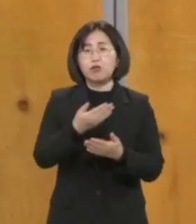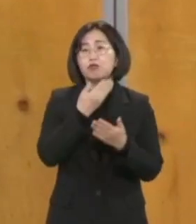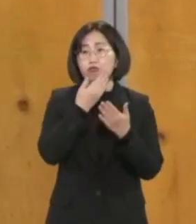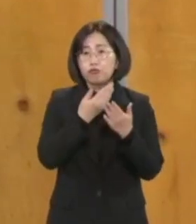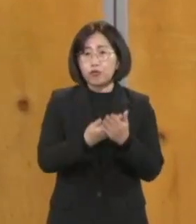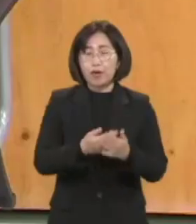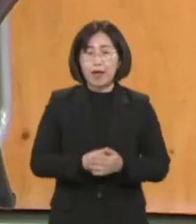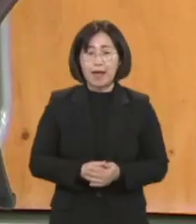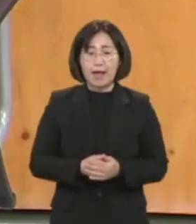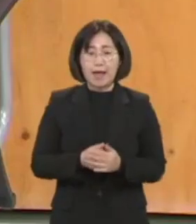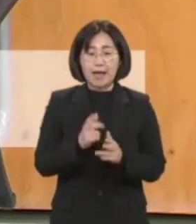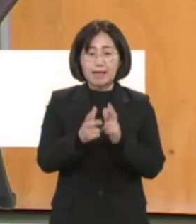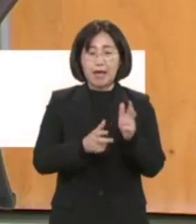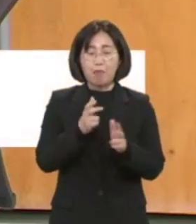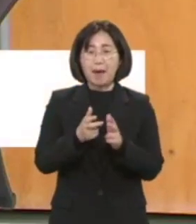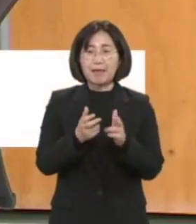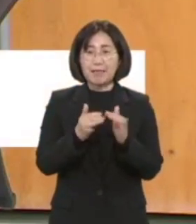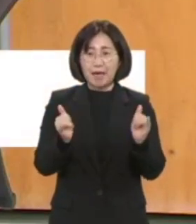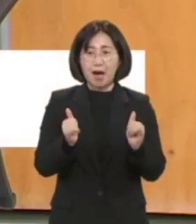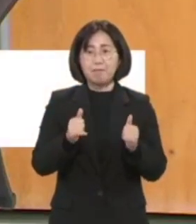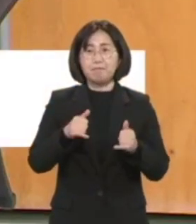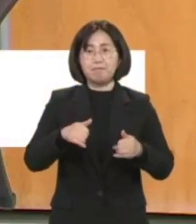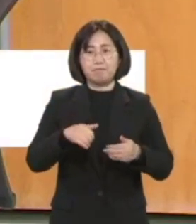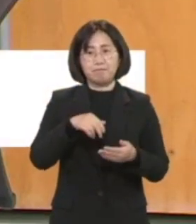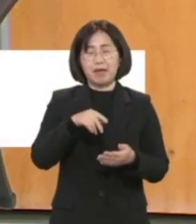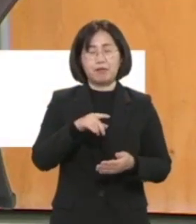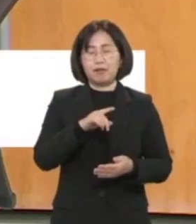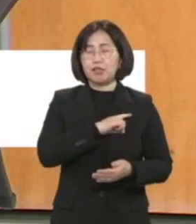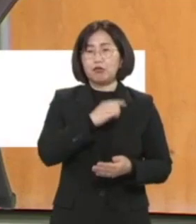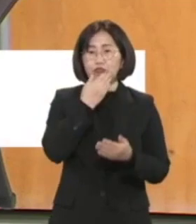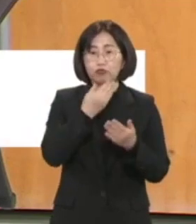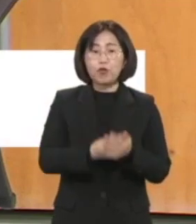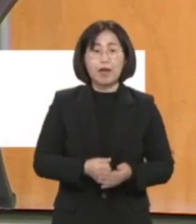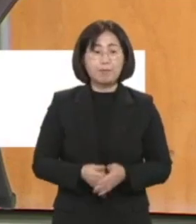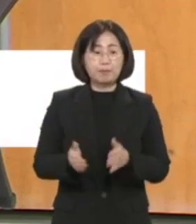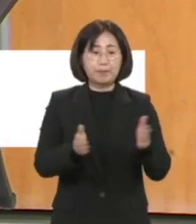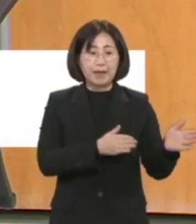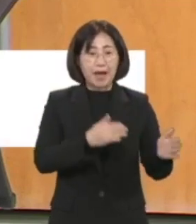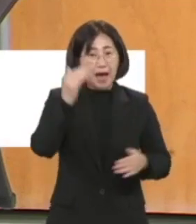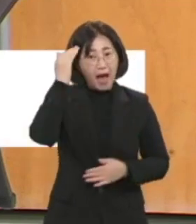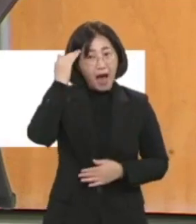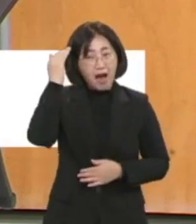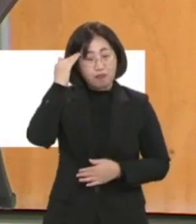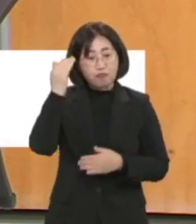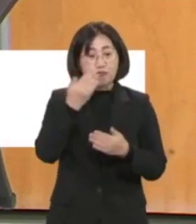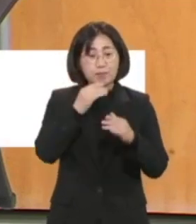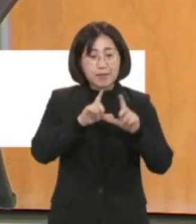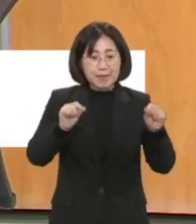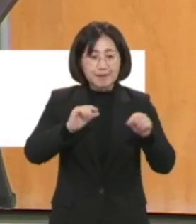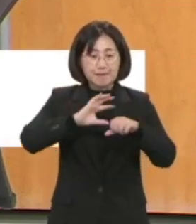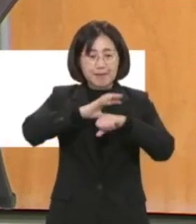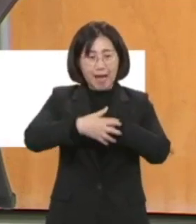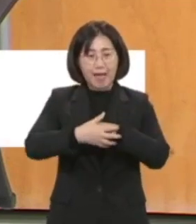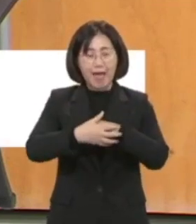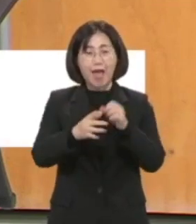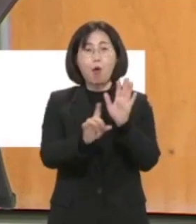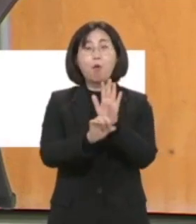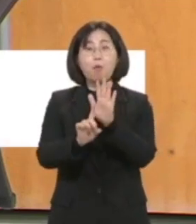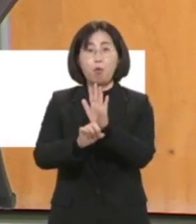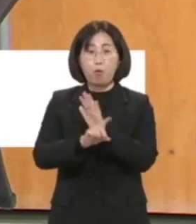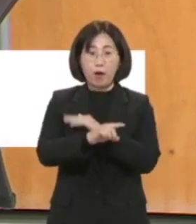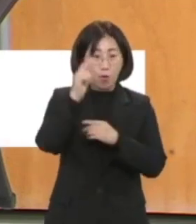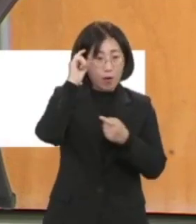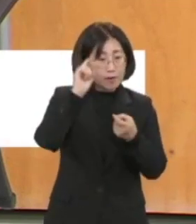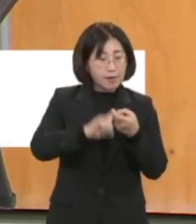제일 절대적인 거죠 한국 음식 예 케이푸드 세계화 어 관심이 많으신 걸로 알고